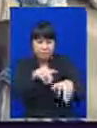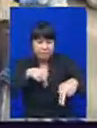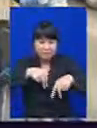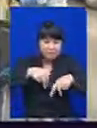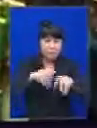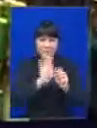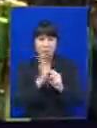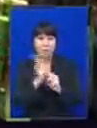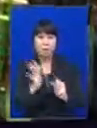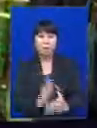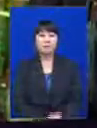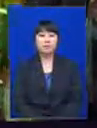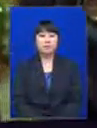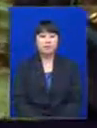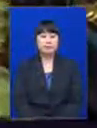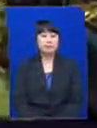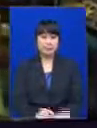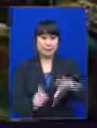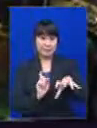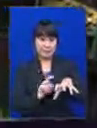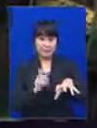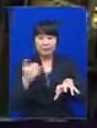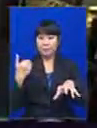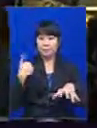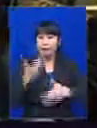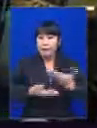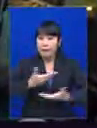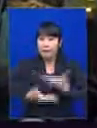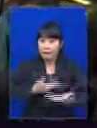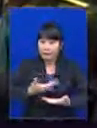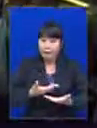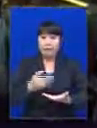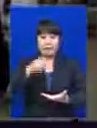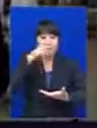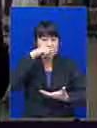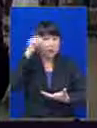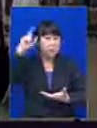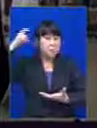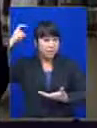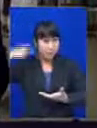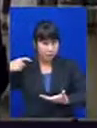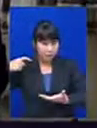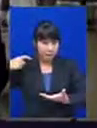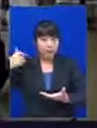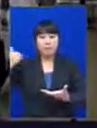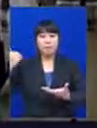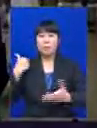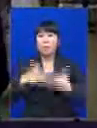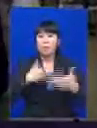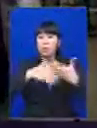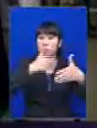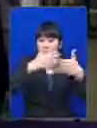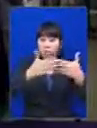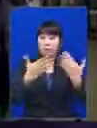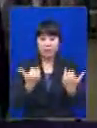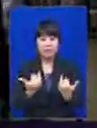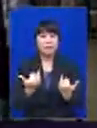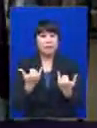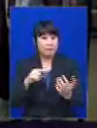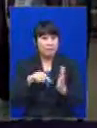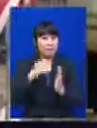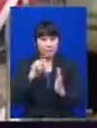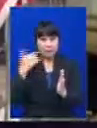าที่นี่นอกจากจะมีการค้าขายสินค้าระหว่างไทยและเมียนมารวมถึงความเจริญที่กำลังเข้ามาในขณะ